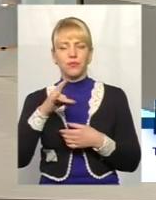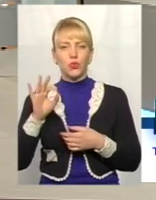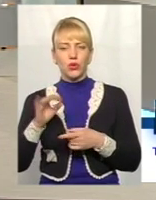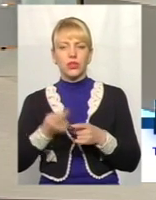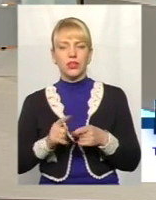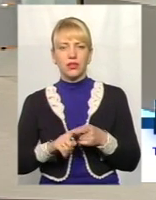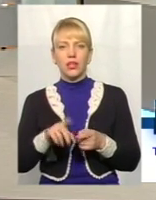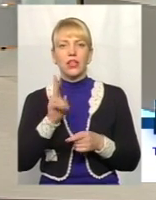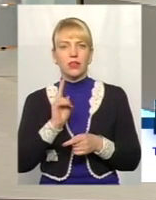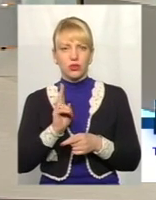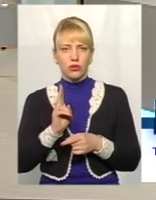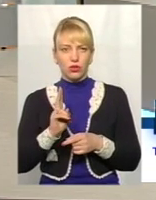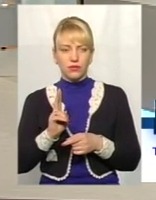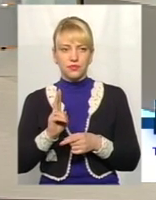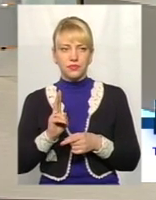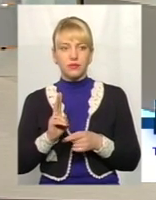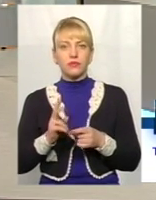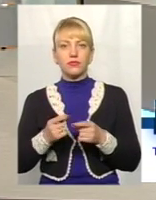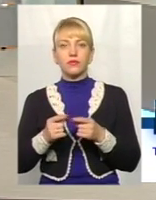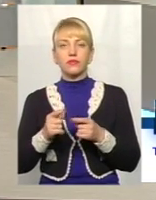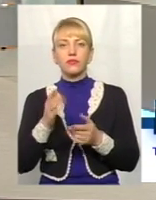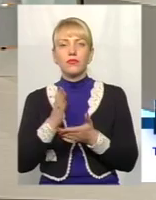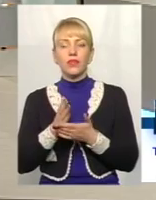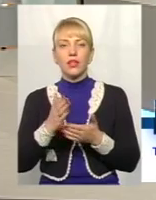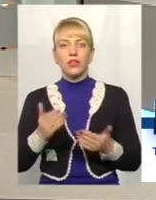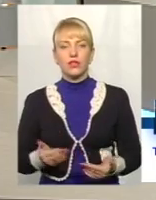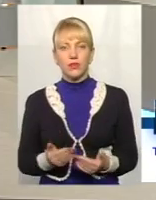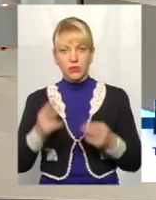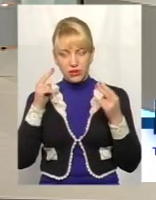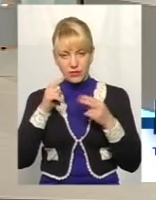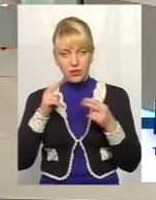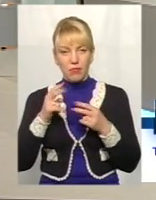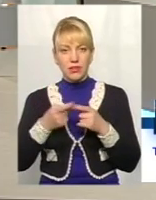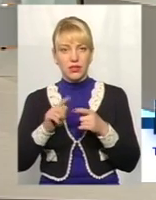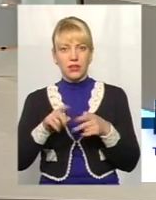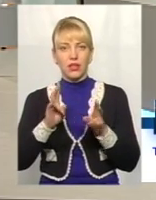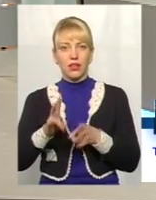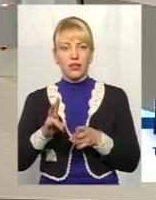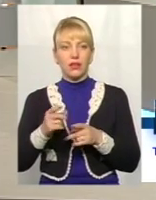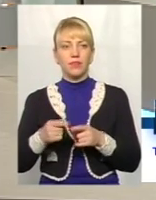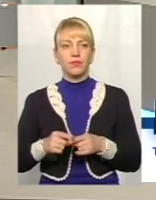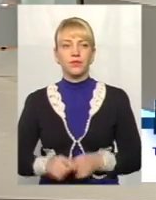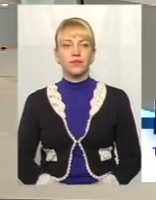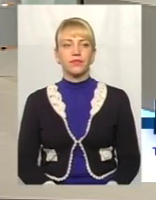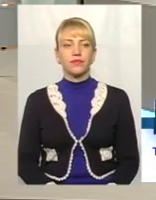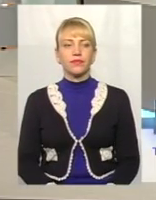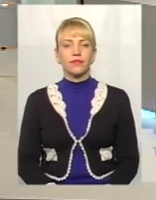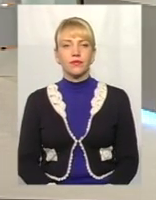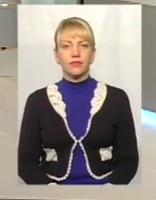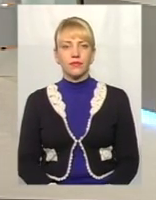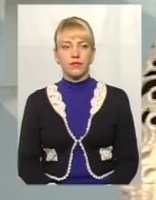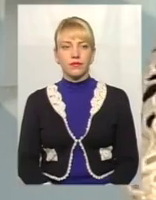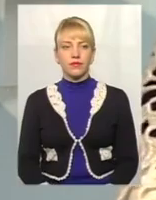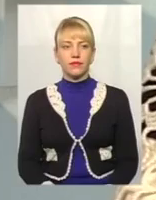тих, хто до сих пір є живими свідками трагедії і про свідоцтва, які вони залишили нам.